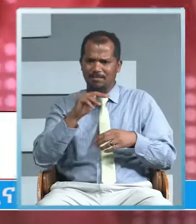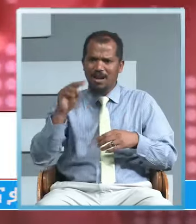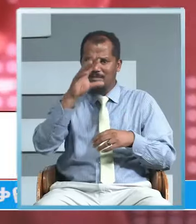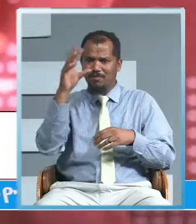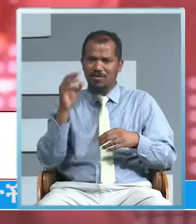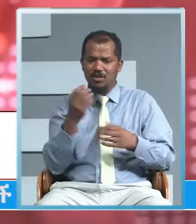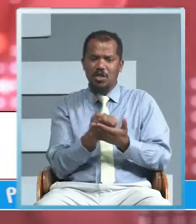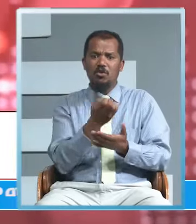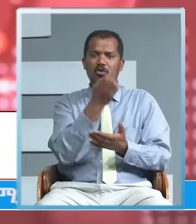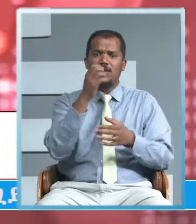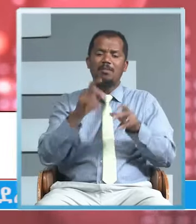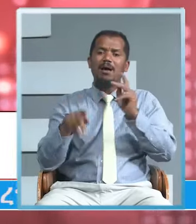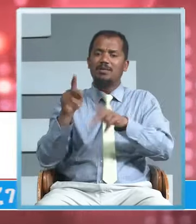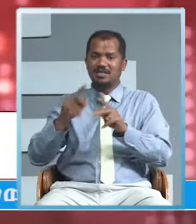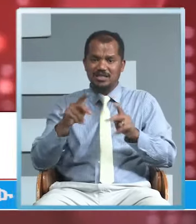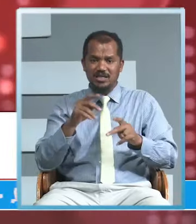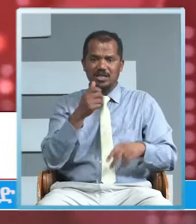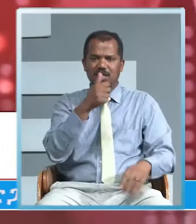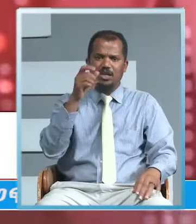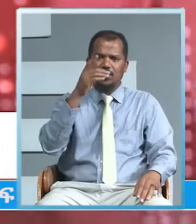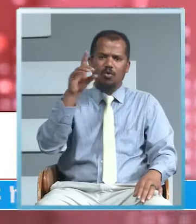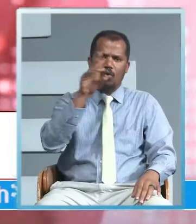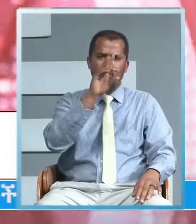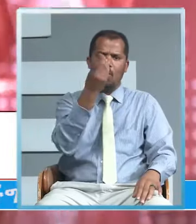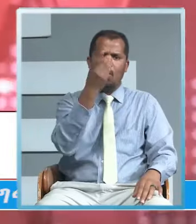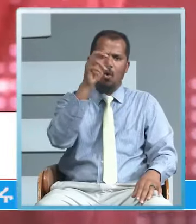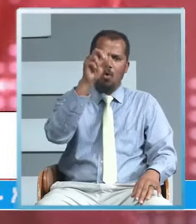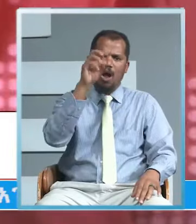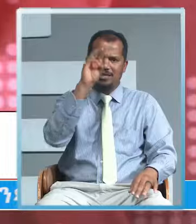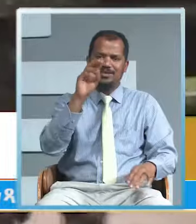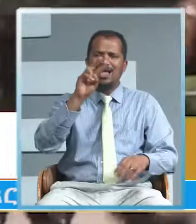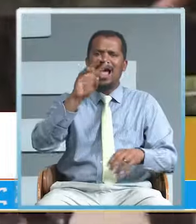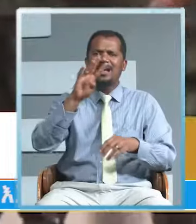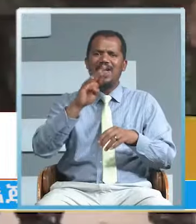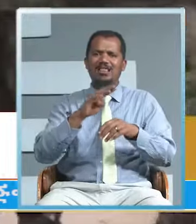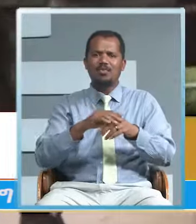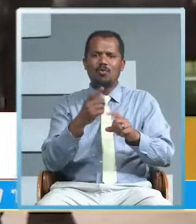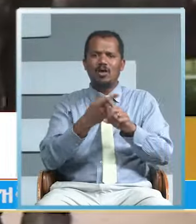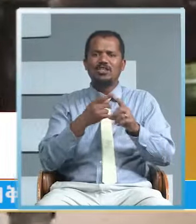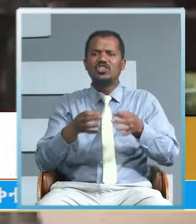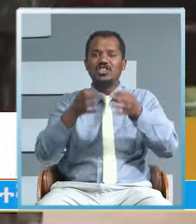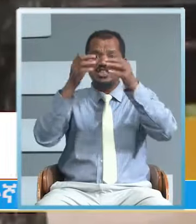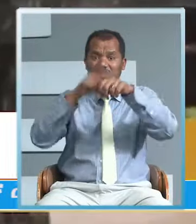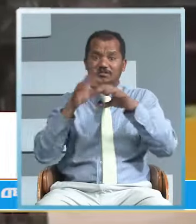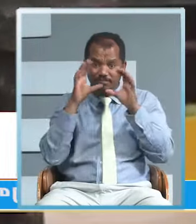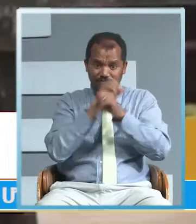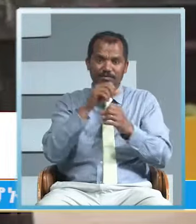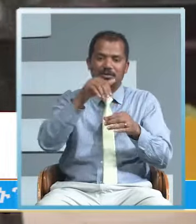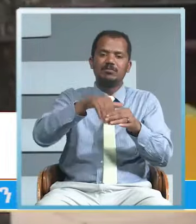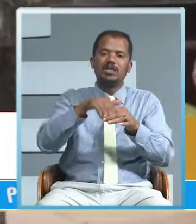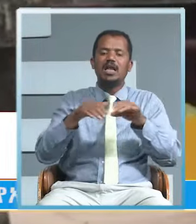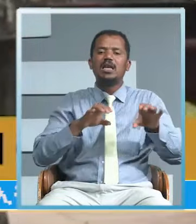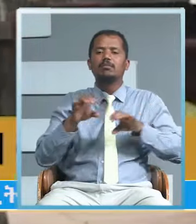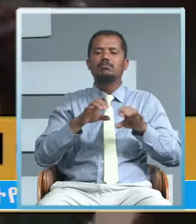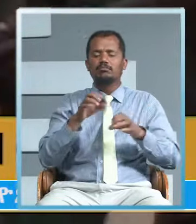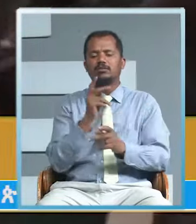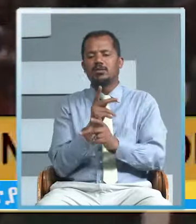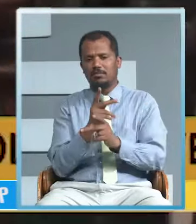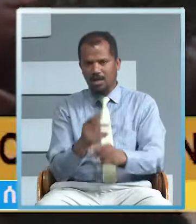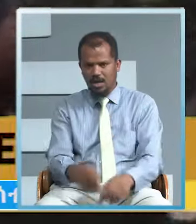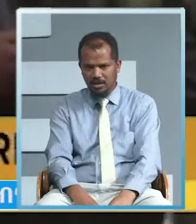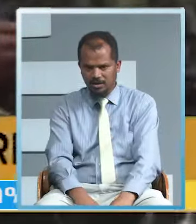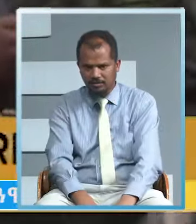በምዕራብ አፍሪካ የኢኮኖሚ ማህበረሰብ ኢኮዋስ የተቀመጠው የ24 ወራት የሽግግር ጊዜ ሲጠናቀቅ ምርጫ እንደምታካሄድ